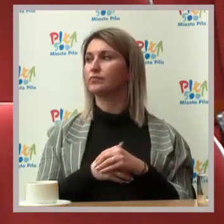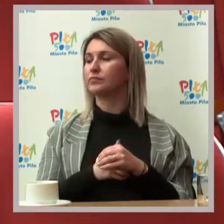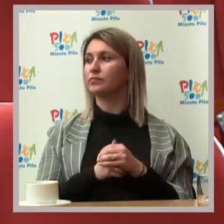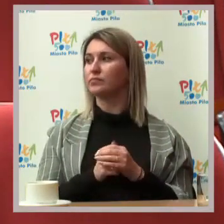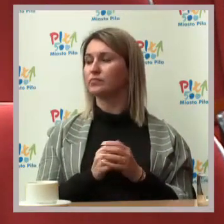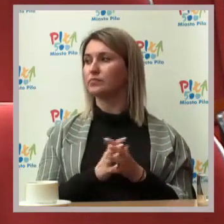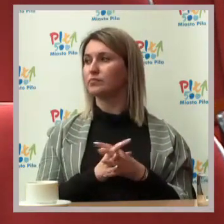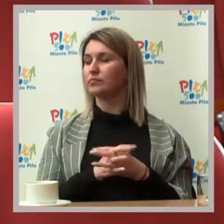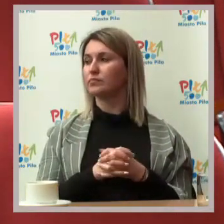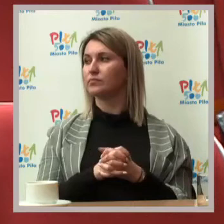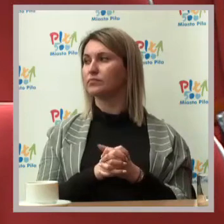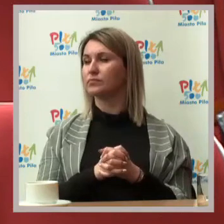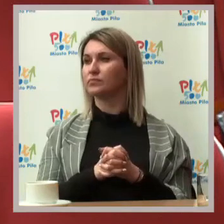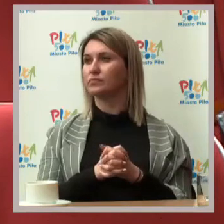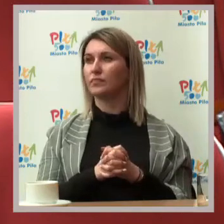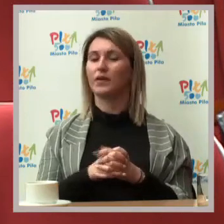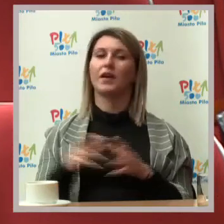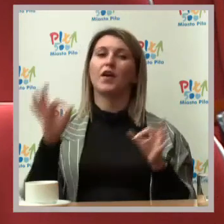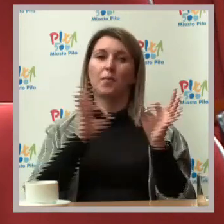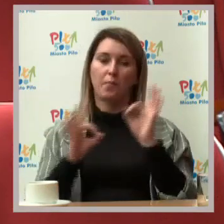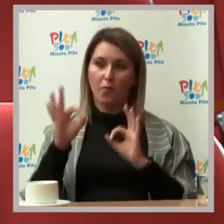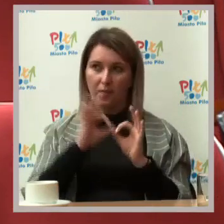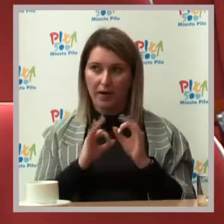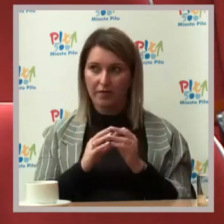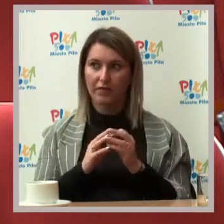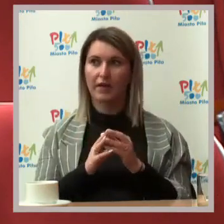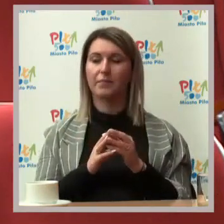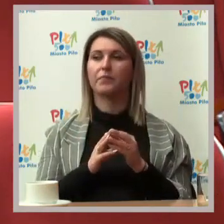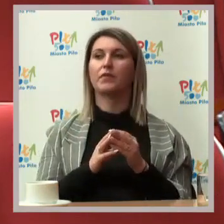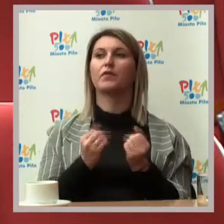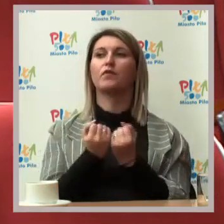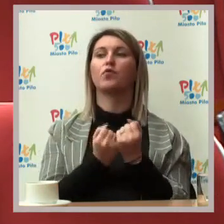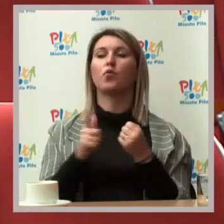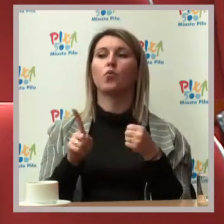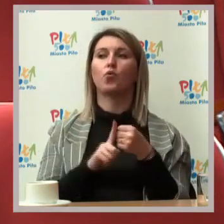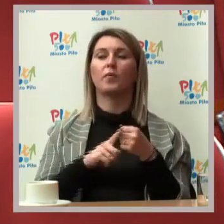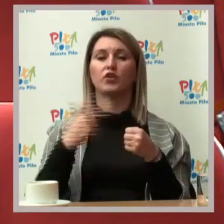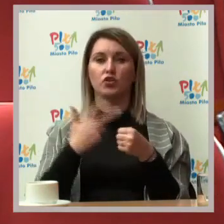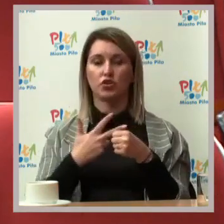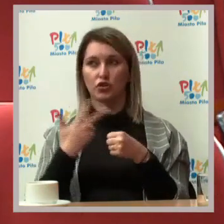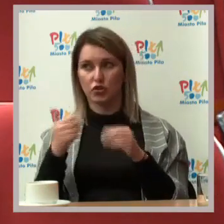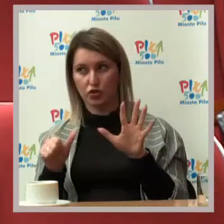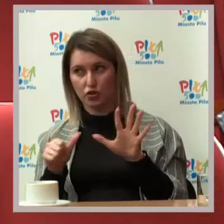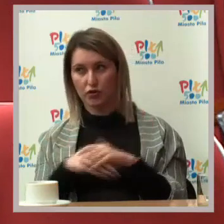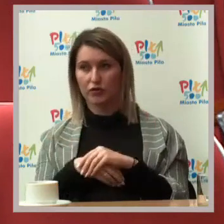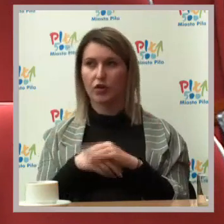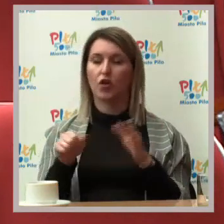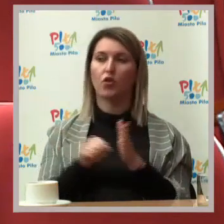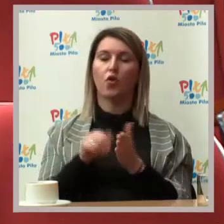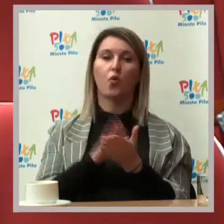trzech lat. Proszę Państwa, i autopoprawka w ramach druku numer 36 do uchwały